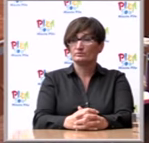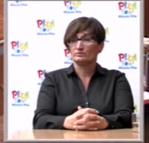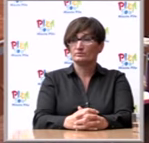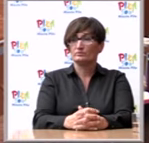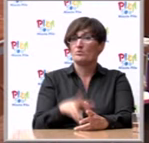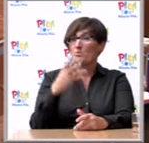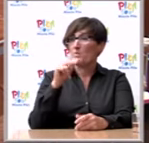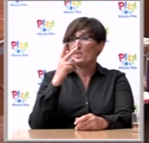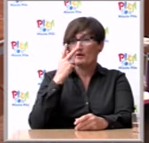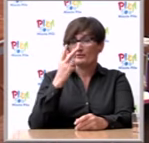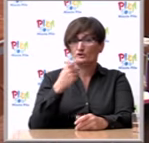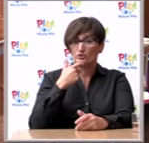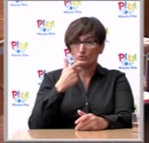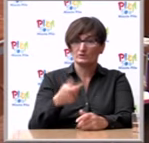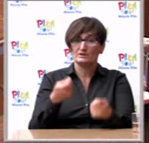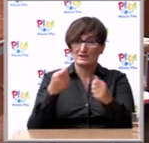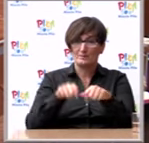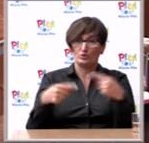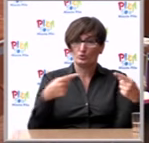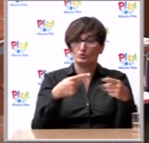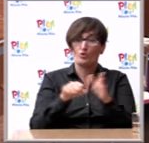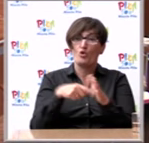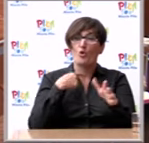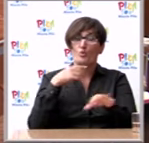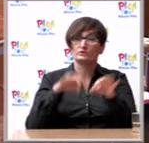Nie widzę zgłoszeń, zamykam dyskusję, możemy przystąpić do głosowania.